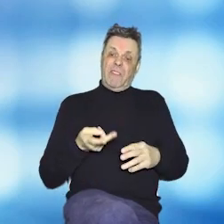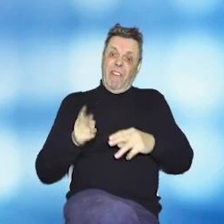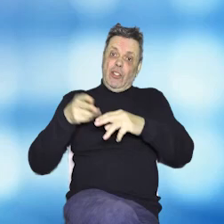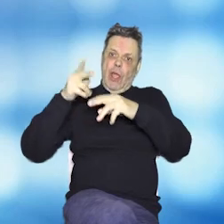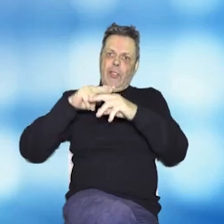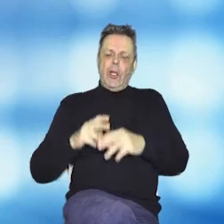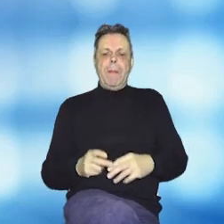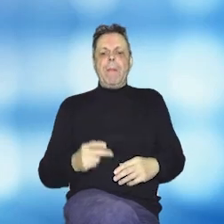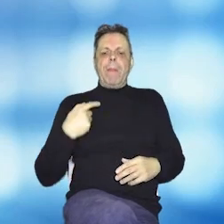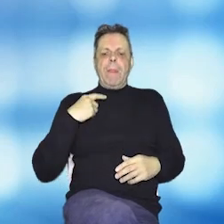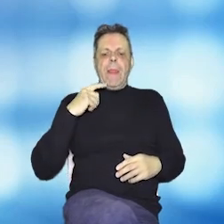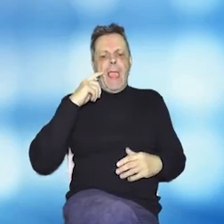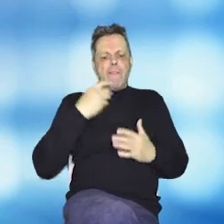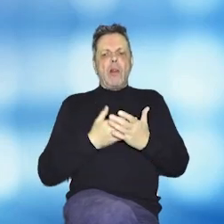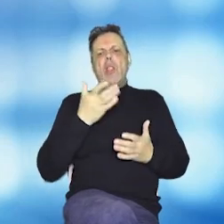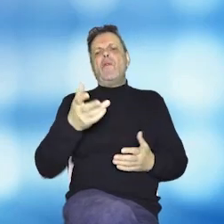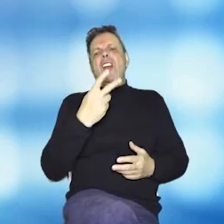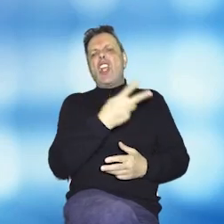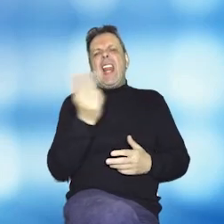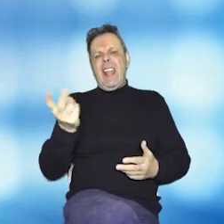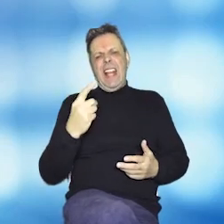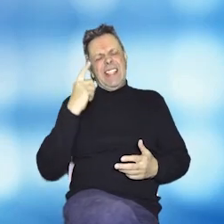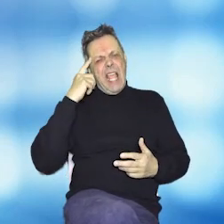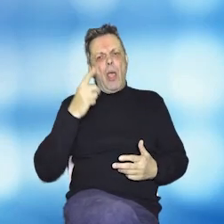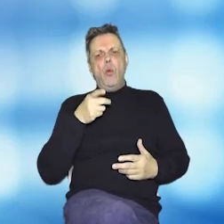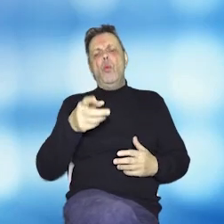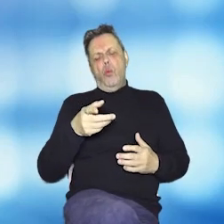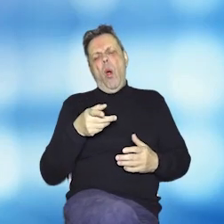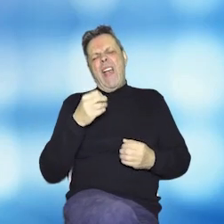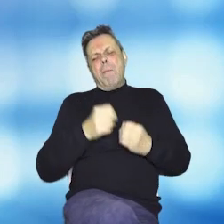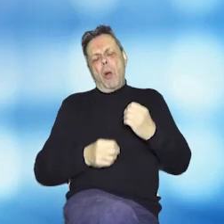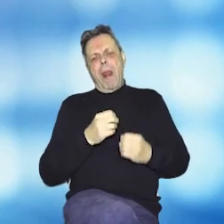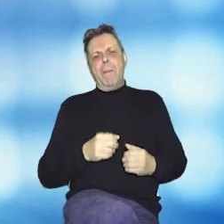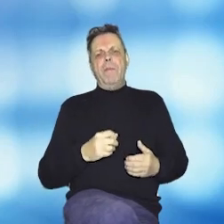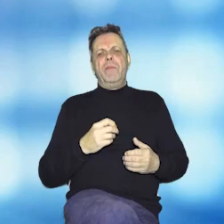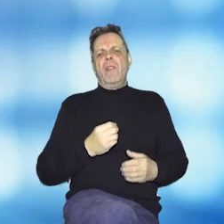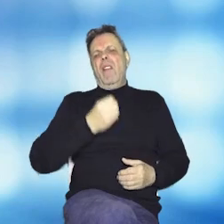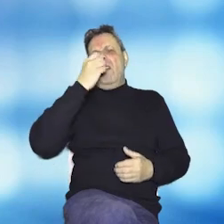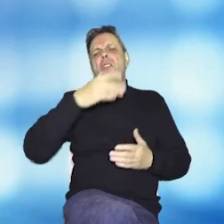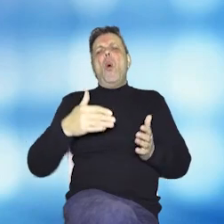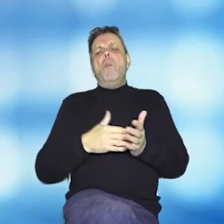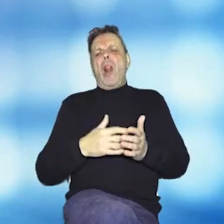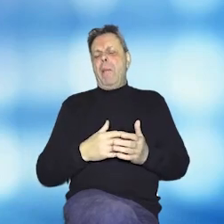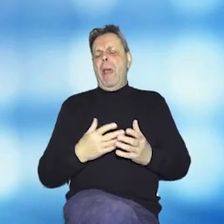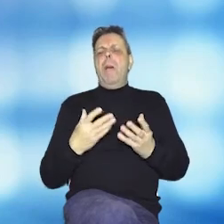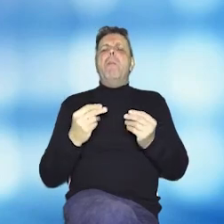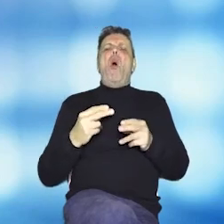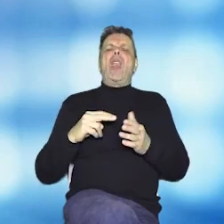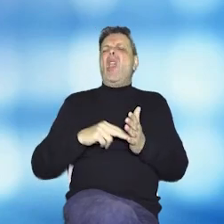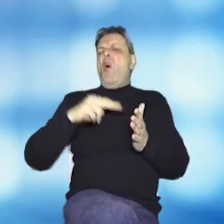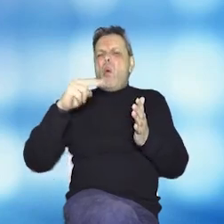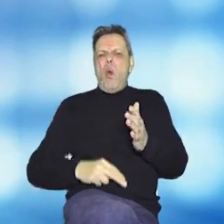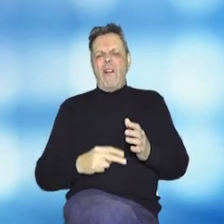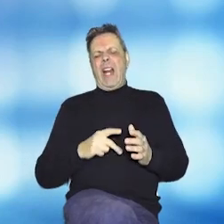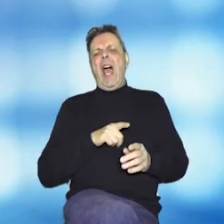razmjere. Vjerujem da su vaši gledatelji upućeni u ovu problematiku zlouporabe pojedinih ugovora doživotnom,